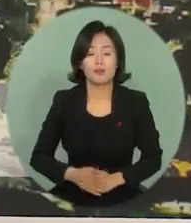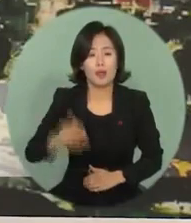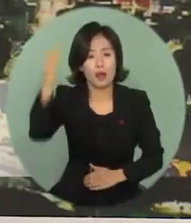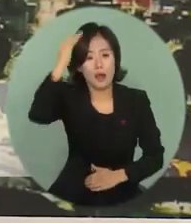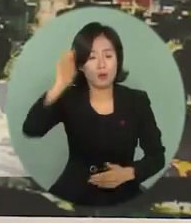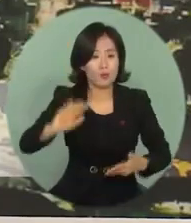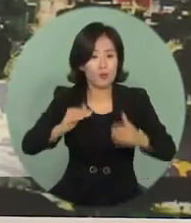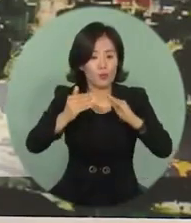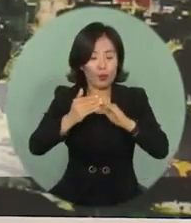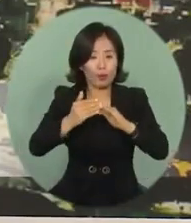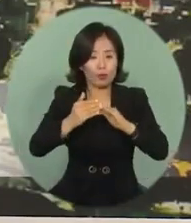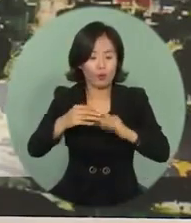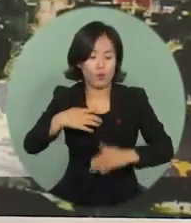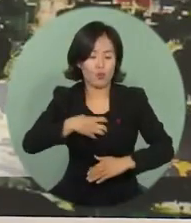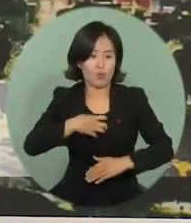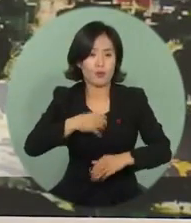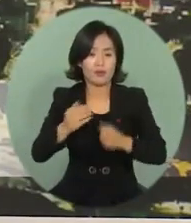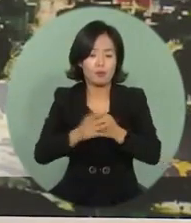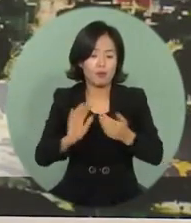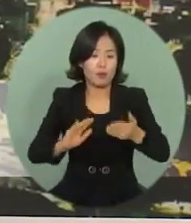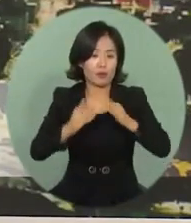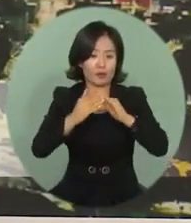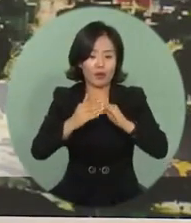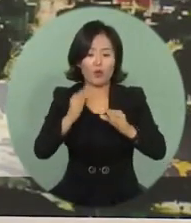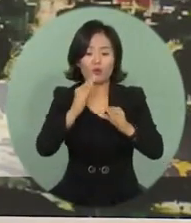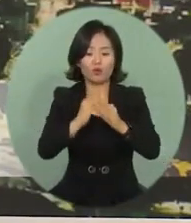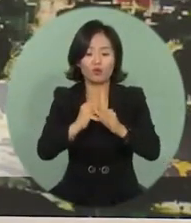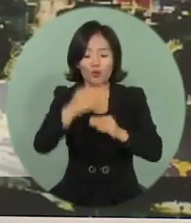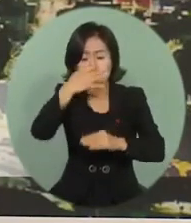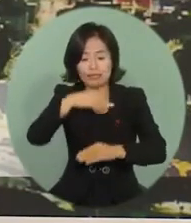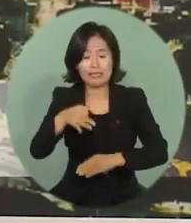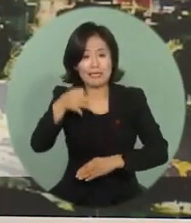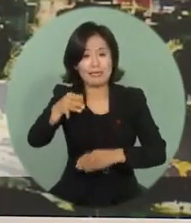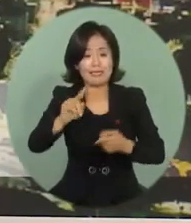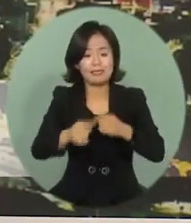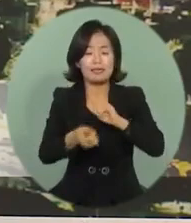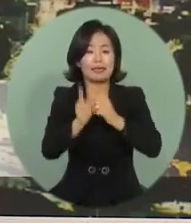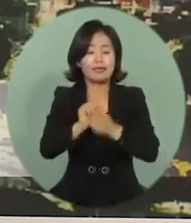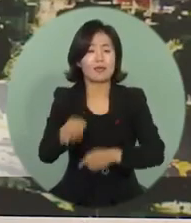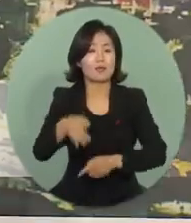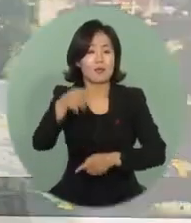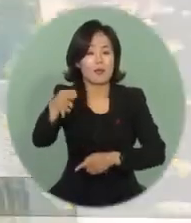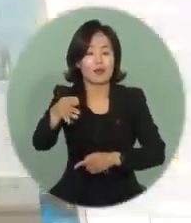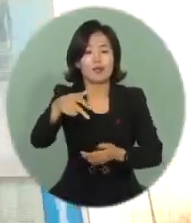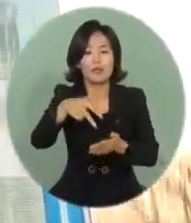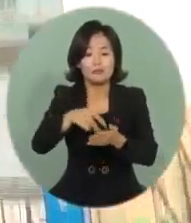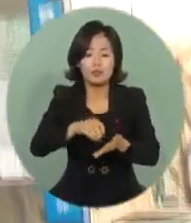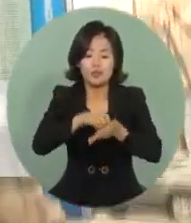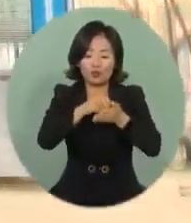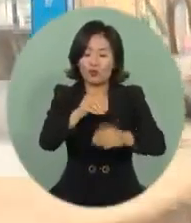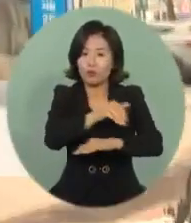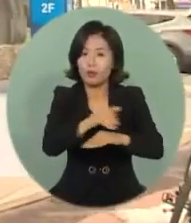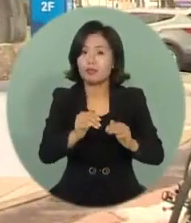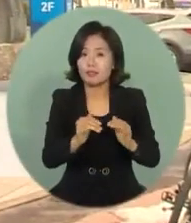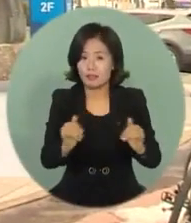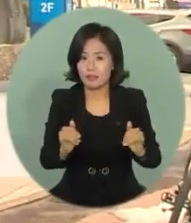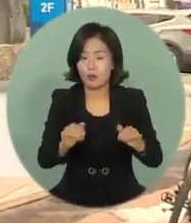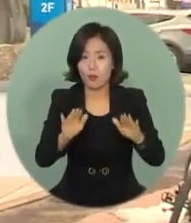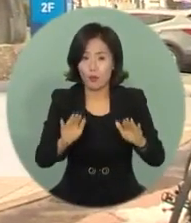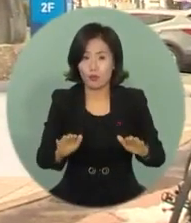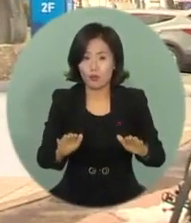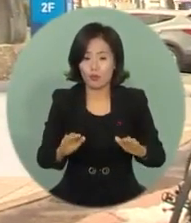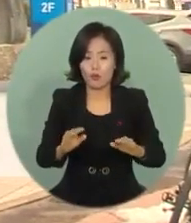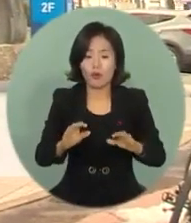한국 건설의 유동성 위기로 건설사가 내야 할 중도금 이자를 대신 내야 할 처지에 놓인 입주 예정자들이